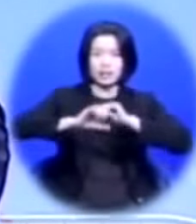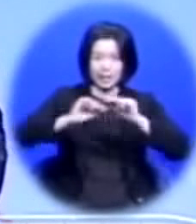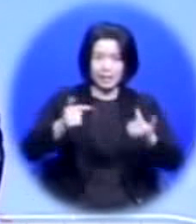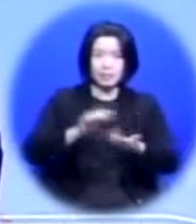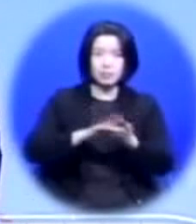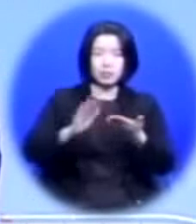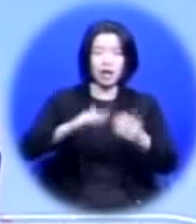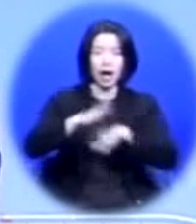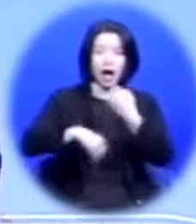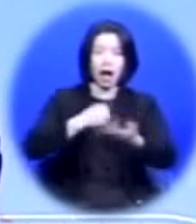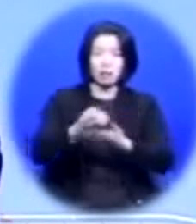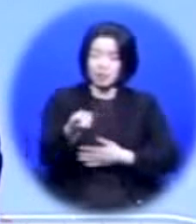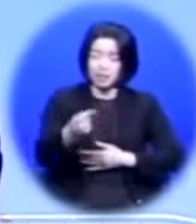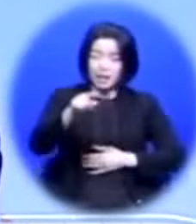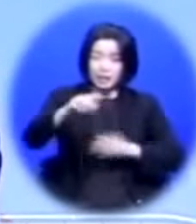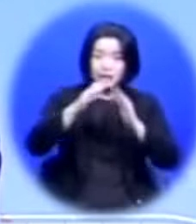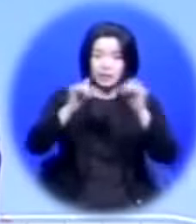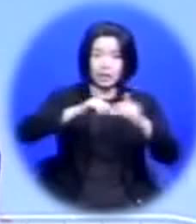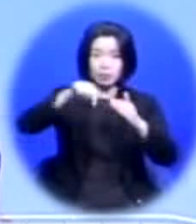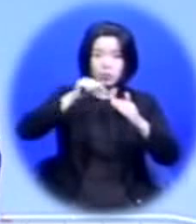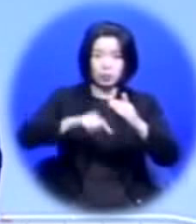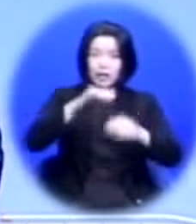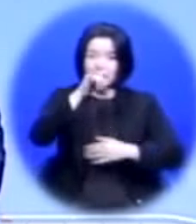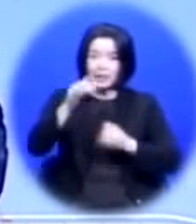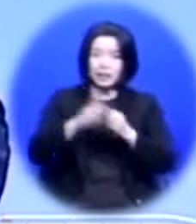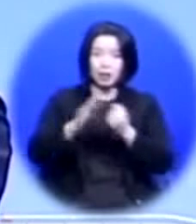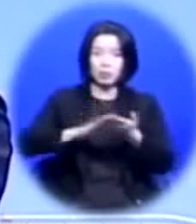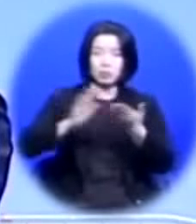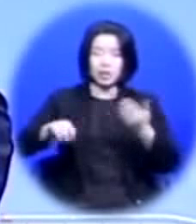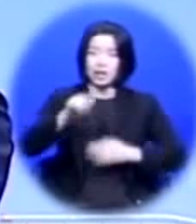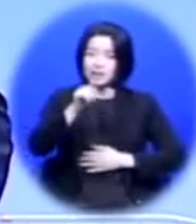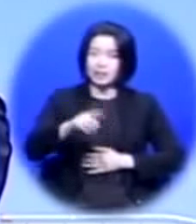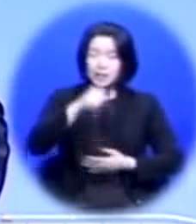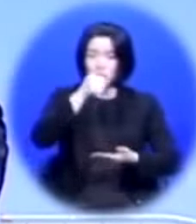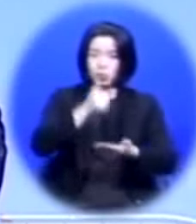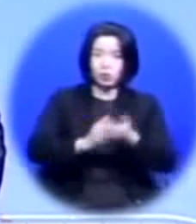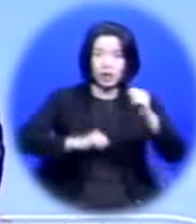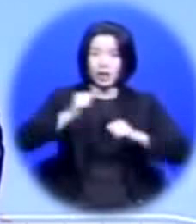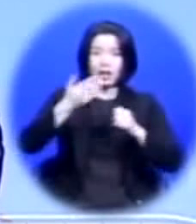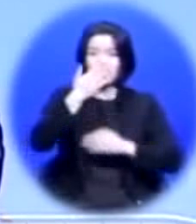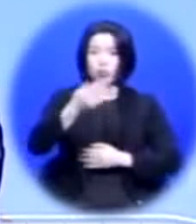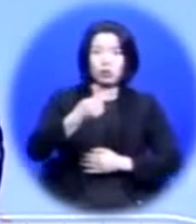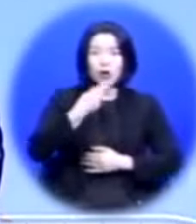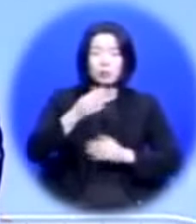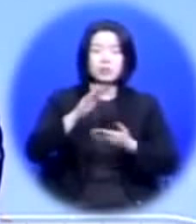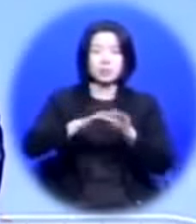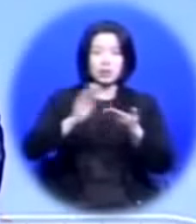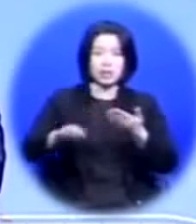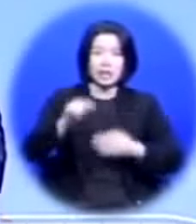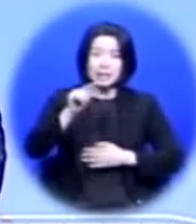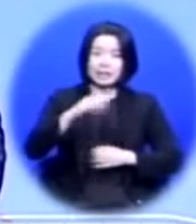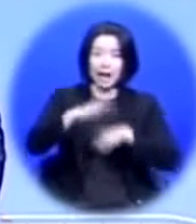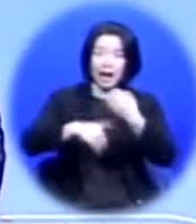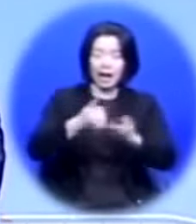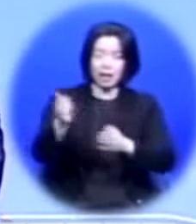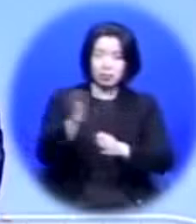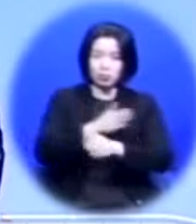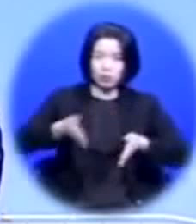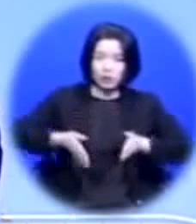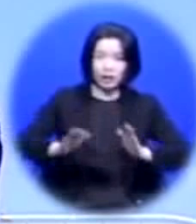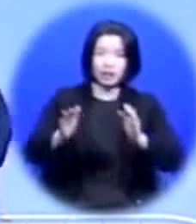하나님의 씨가 그 사람 속에 있기 때문입니다 그는 죄를 지을 수 없습니다 그가 하나님에게서 낫기